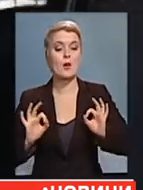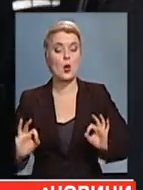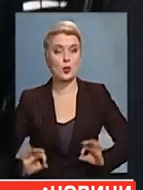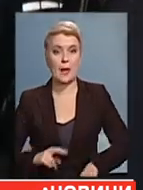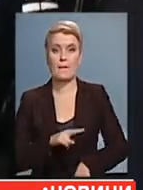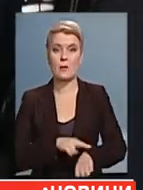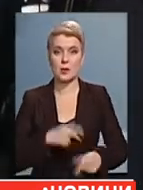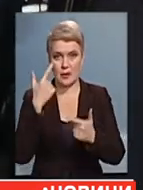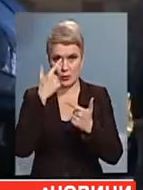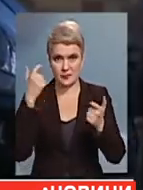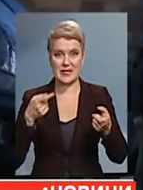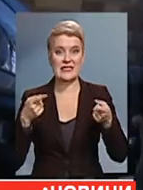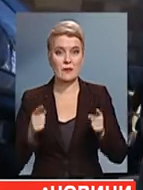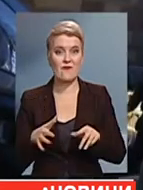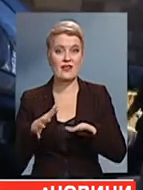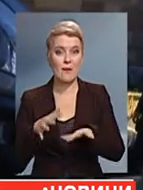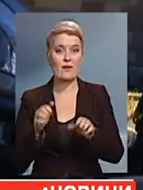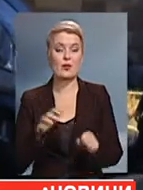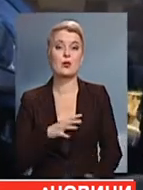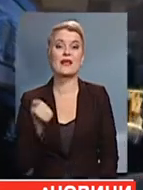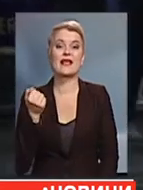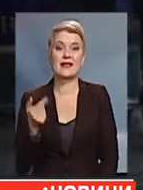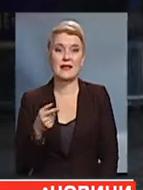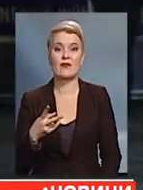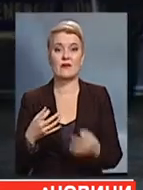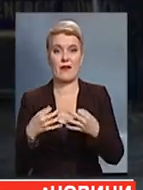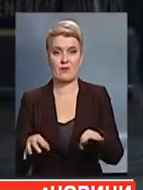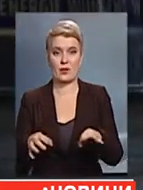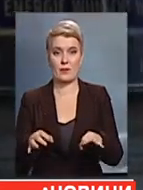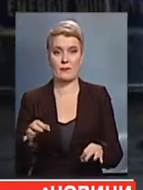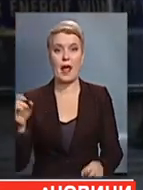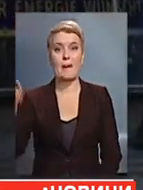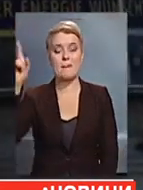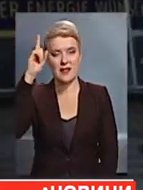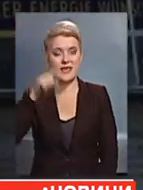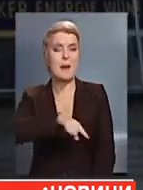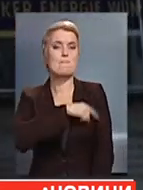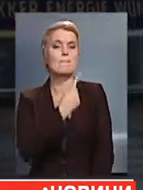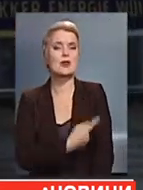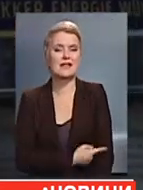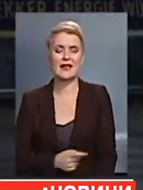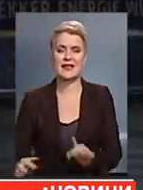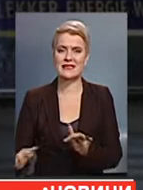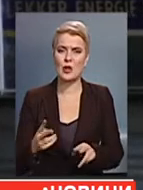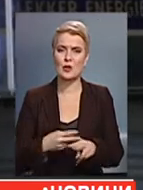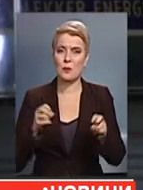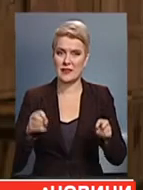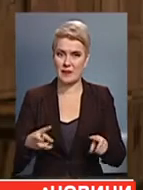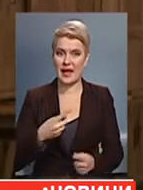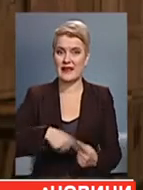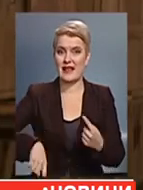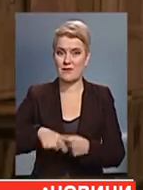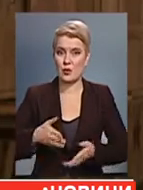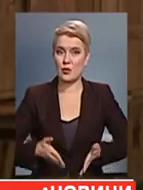поліції попередили справжніх нападників, може бути кілька, і вони на волі. У Берліні посилили заходи безпеки. Навколо різдвяних ярмарків будують